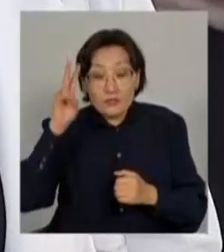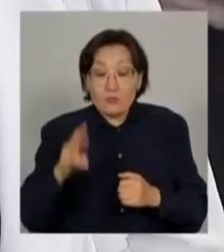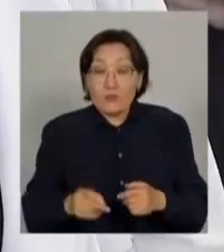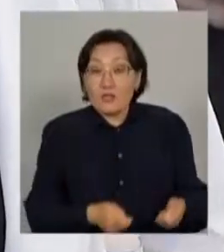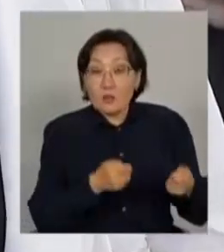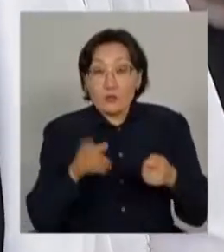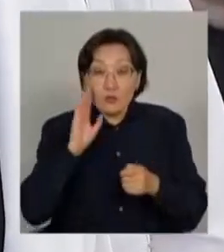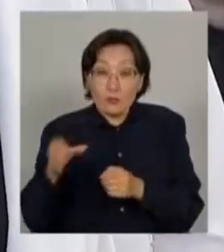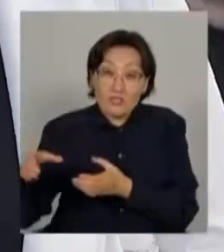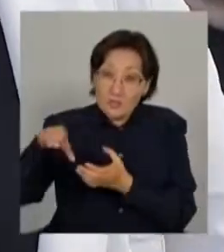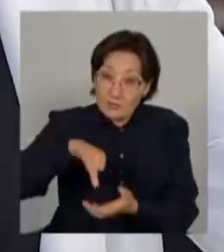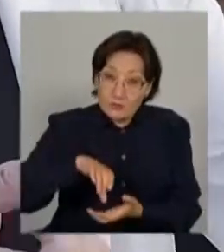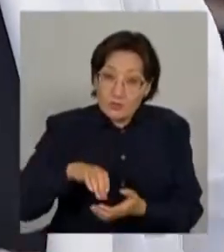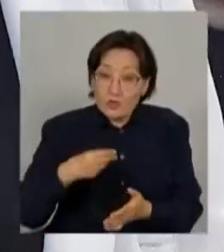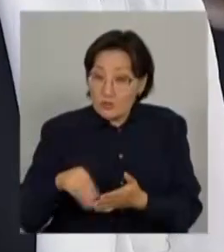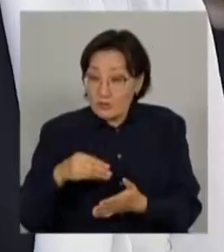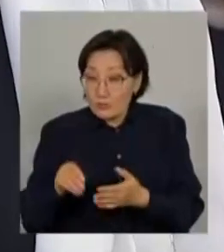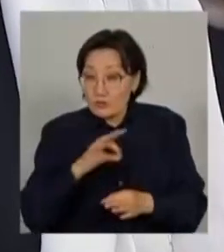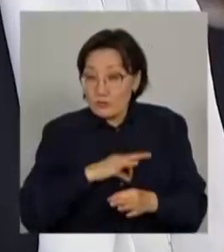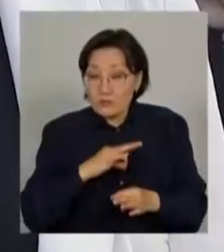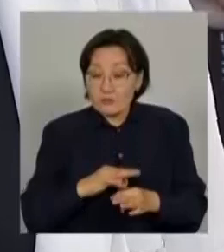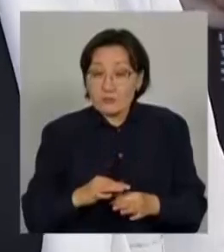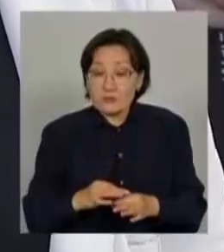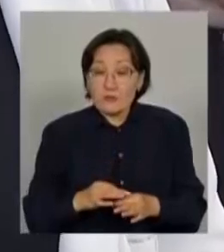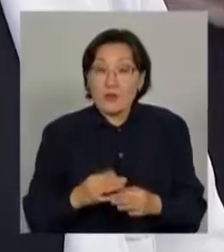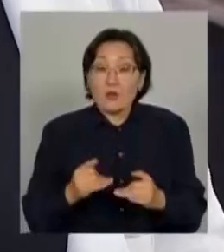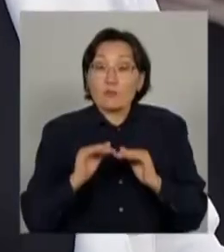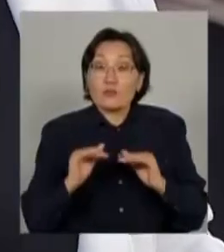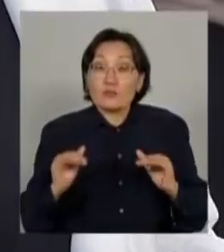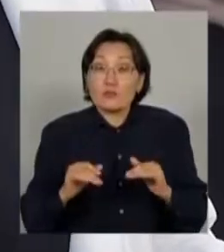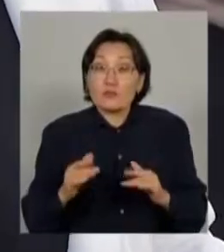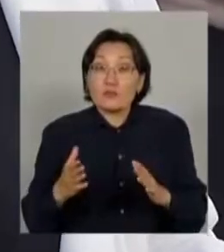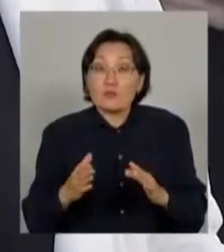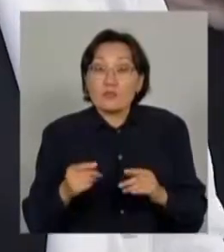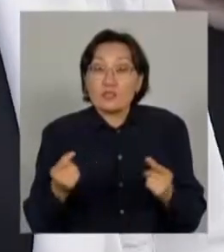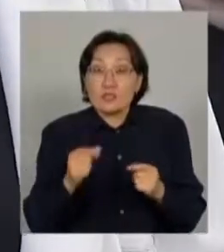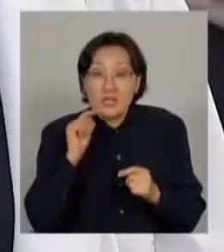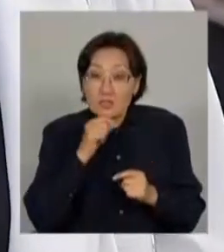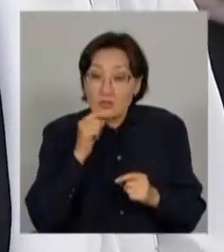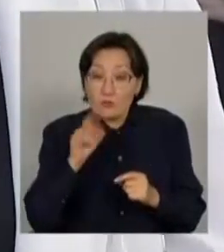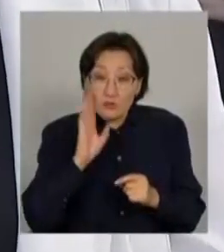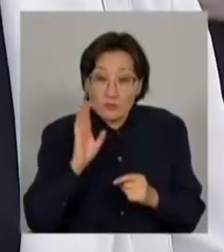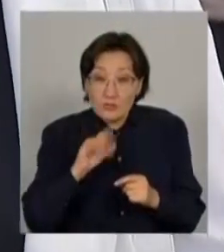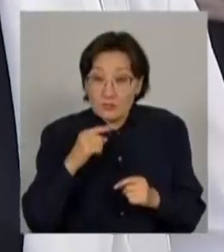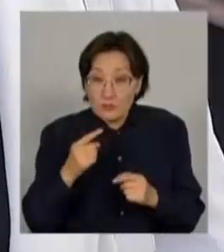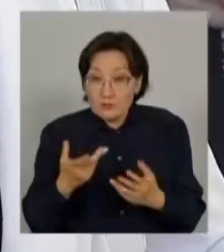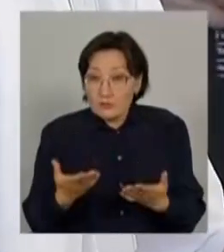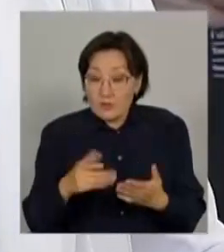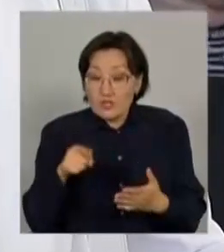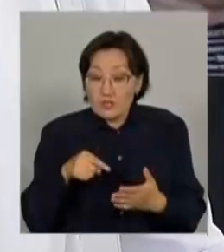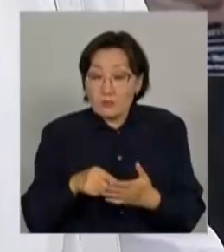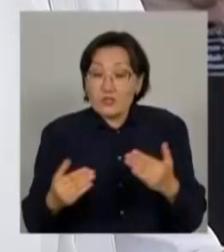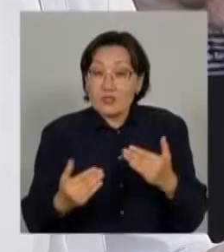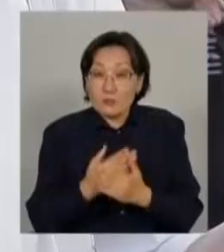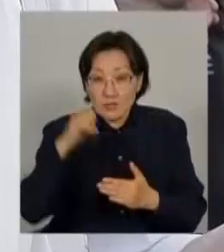туалетке құйдық. Бітті, енді сатып алып отырмыз. Даже туалетке құюға сатып алып отырмыз. Балаларымызға айтамыз, ойбай, Құттай-Құттайдан құйынды жеткізіңіздер дейміз. Ал бұл не? Қаланың